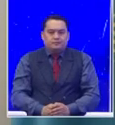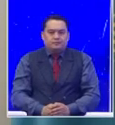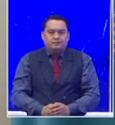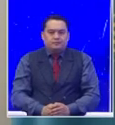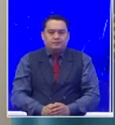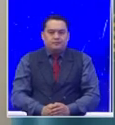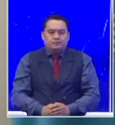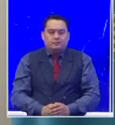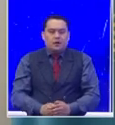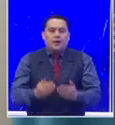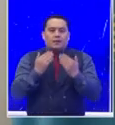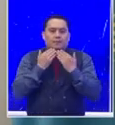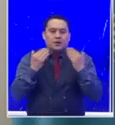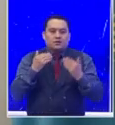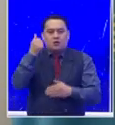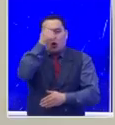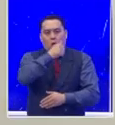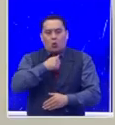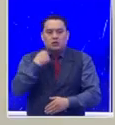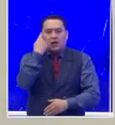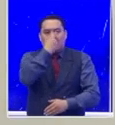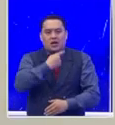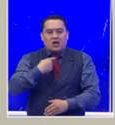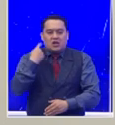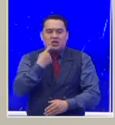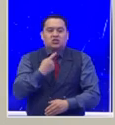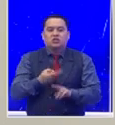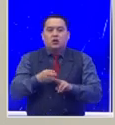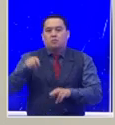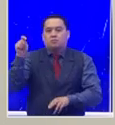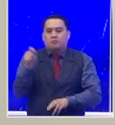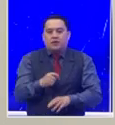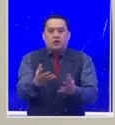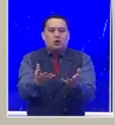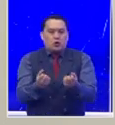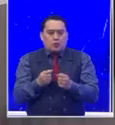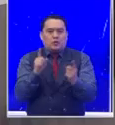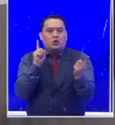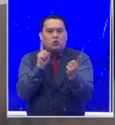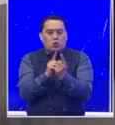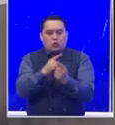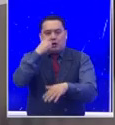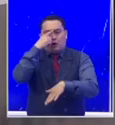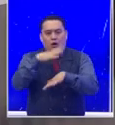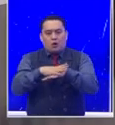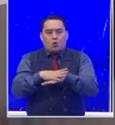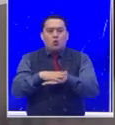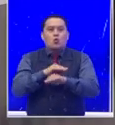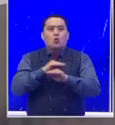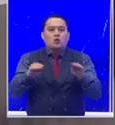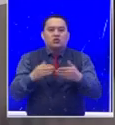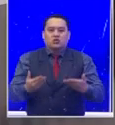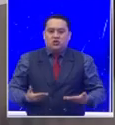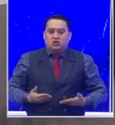В последние годы все меньше вопросов личного характера задают пришедшие на прием граждане. Это показатель роста уровня